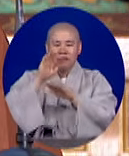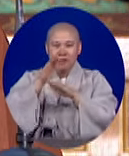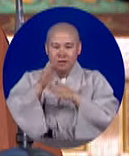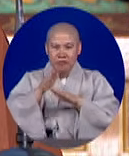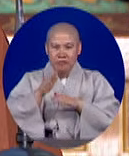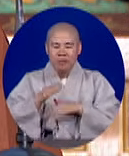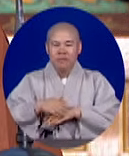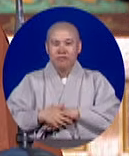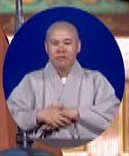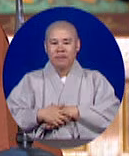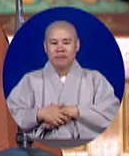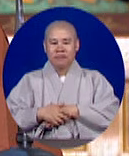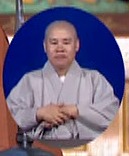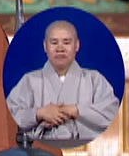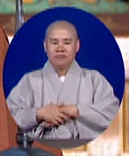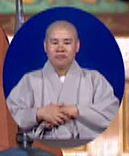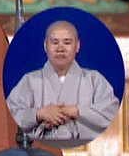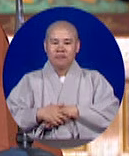그렇잖아요.